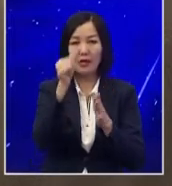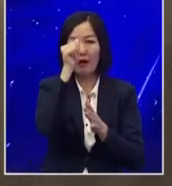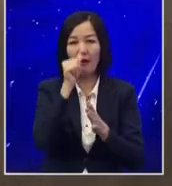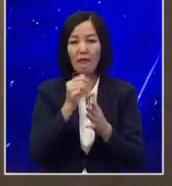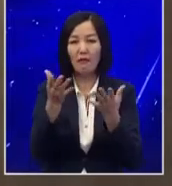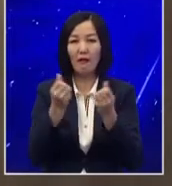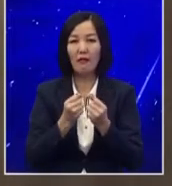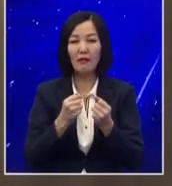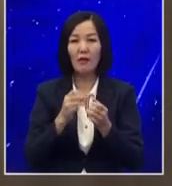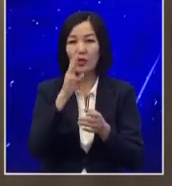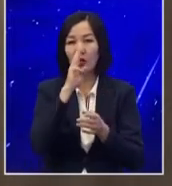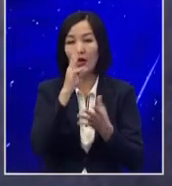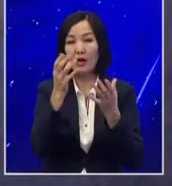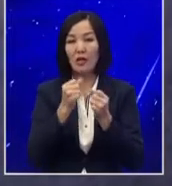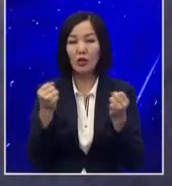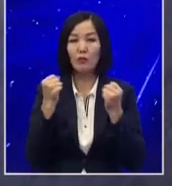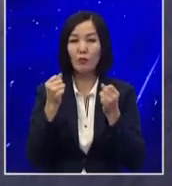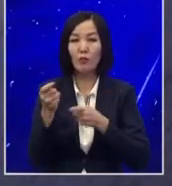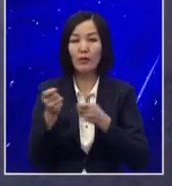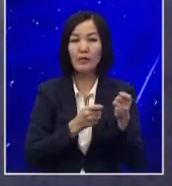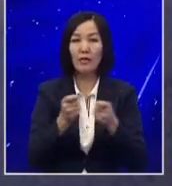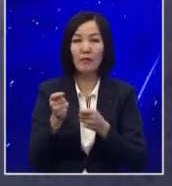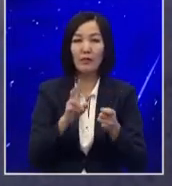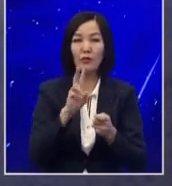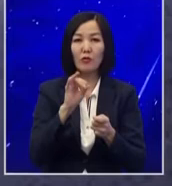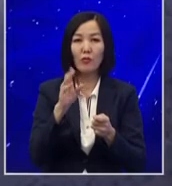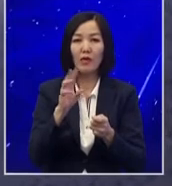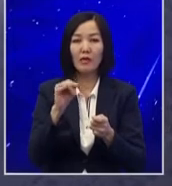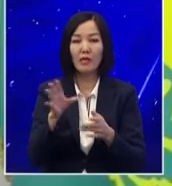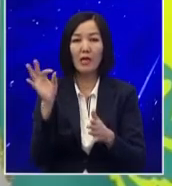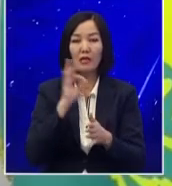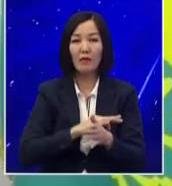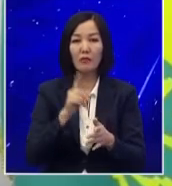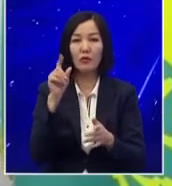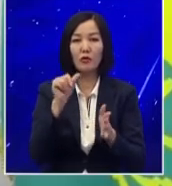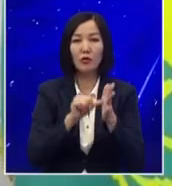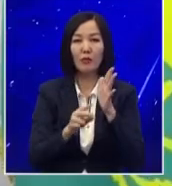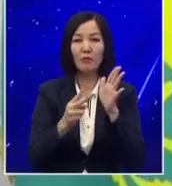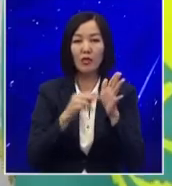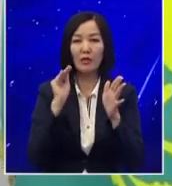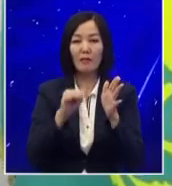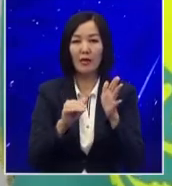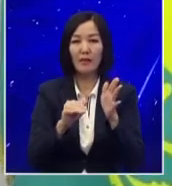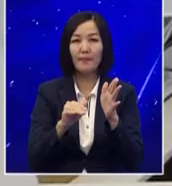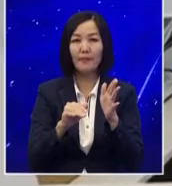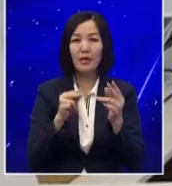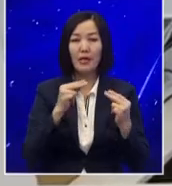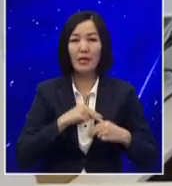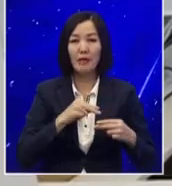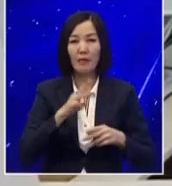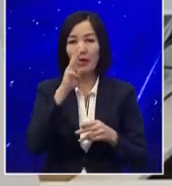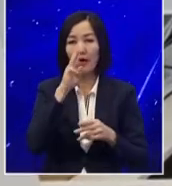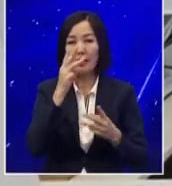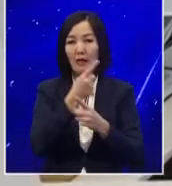теңге айлық алады. Спорт басқармасының басшысы Нұрбақыт Теңізбаевтың табысы 167 000. Еңбек ақыларын